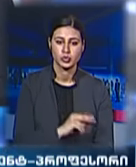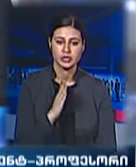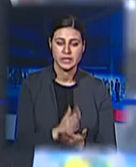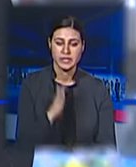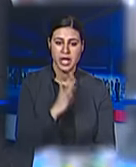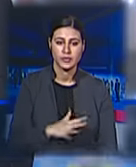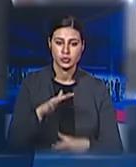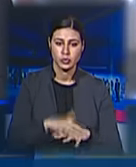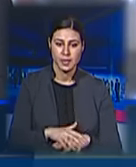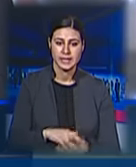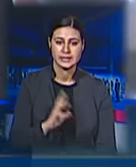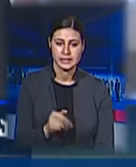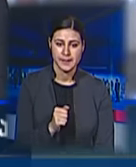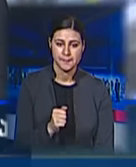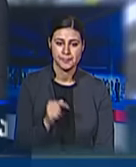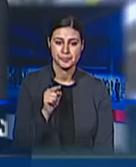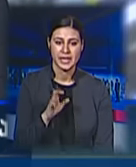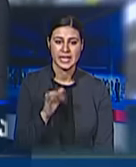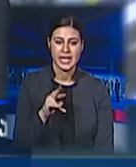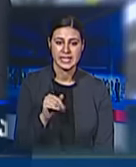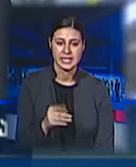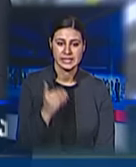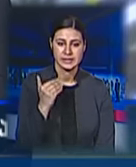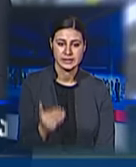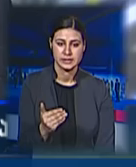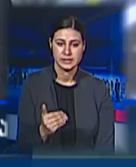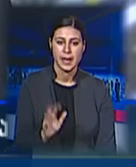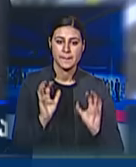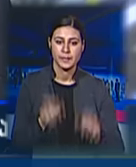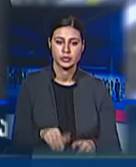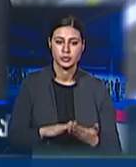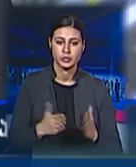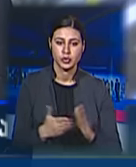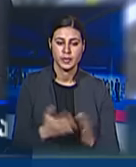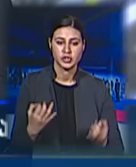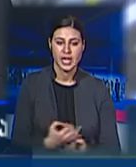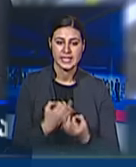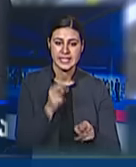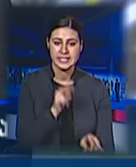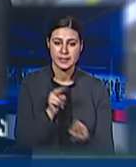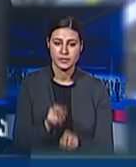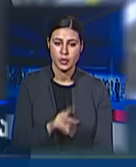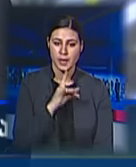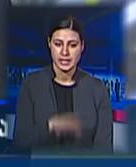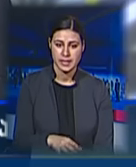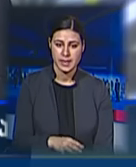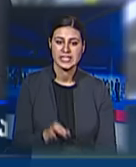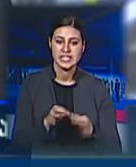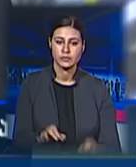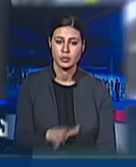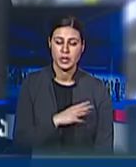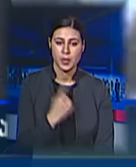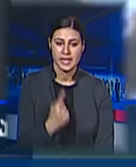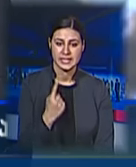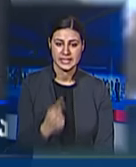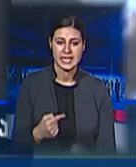ეროვნულ ბანკს და ნუ ხა ქადაგიძის პრეზიდენტობის პირობებში არანაირი ზედამხედველობა არ ხდება. სრული თავისუფლება იყო.